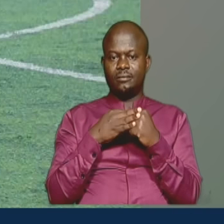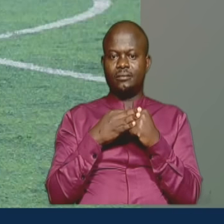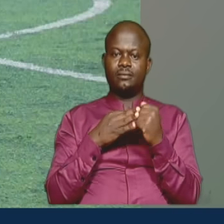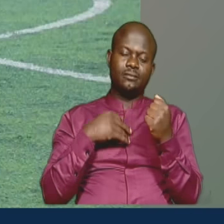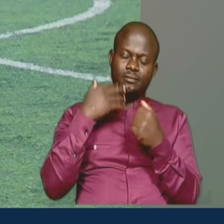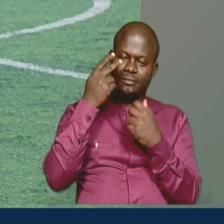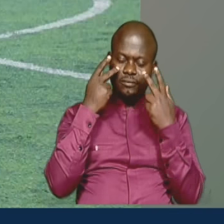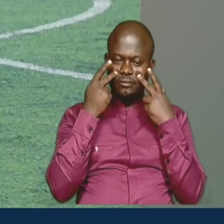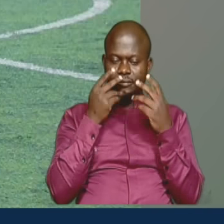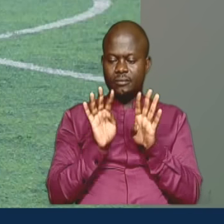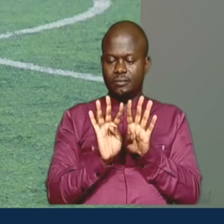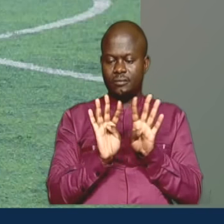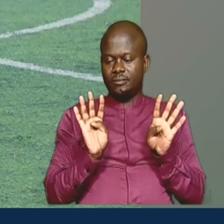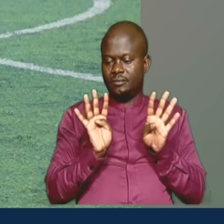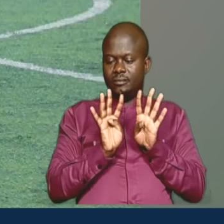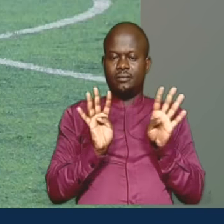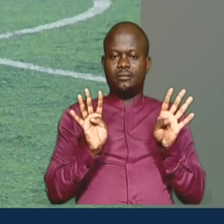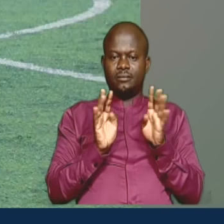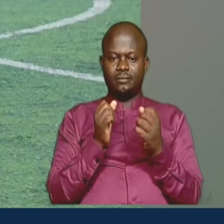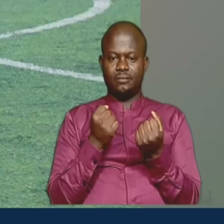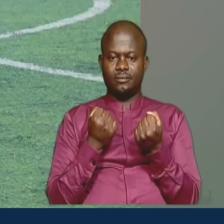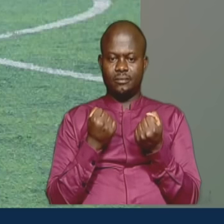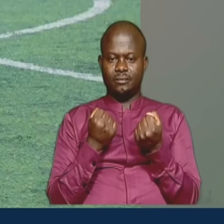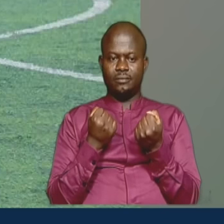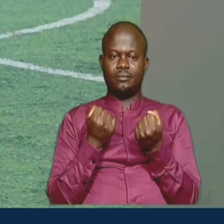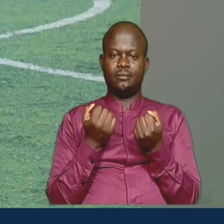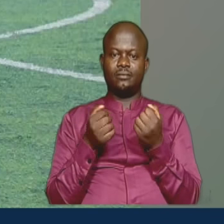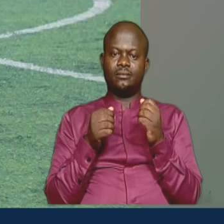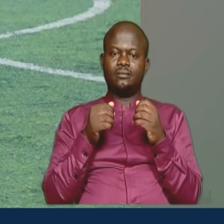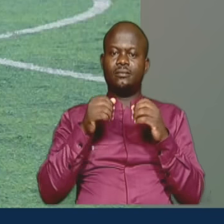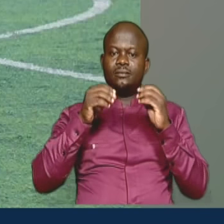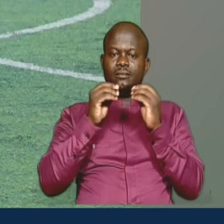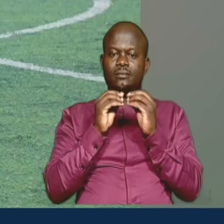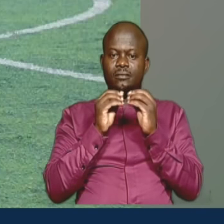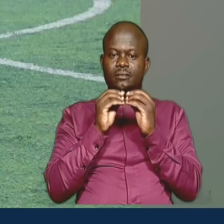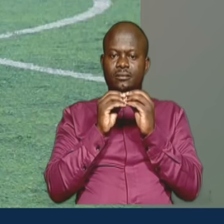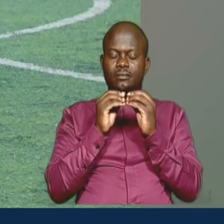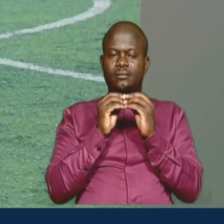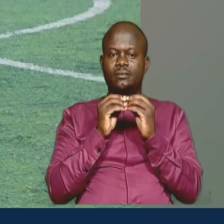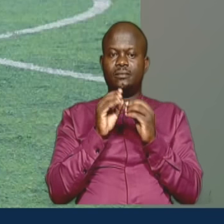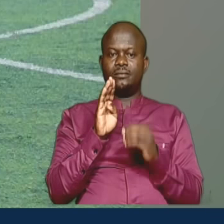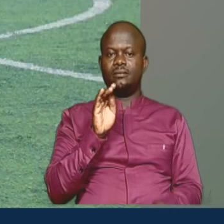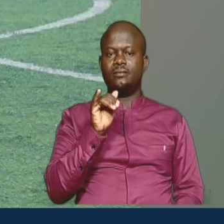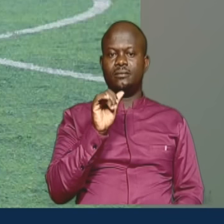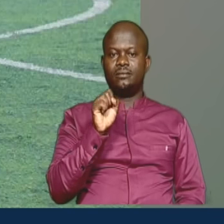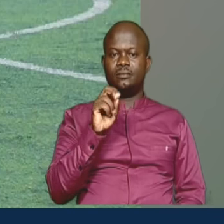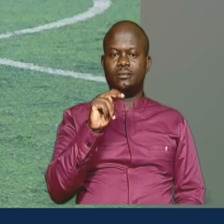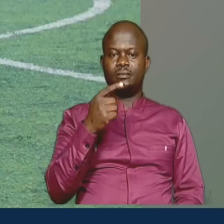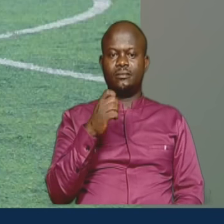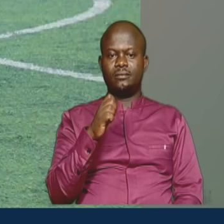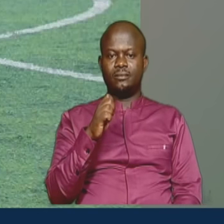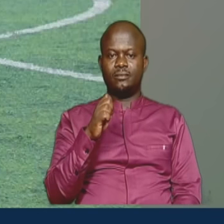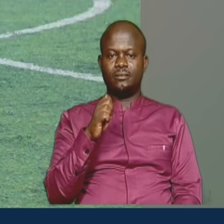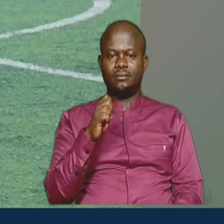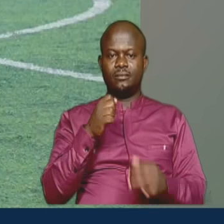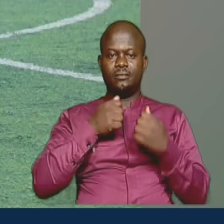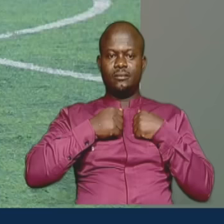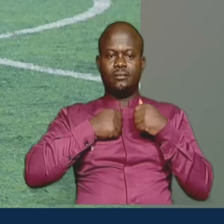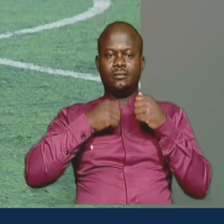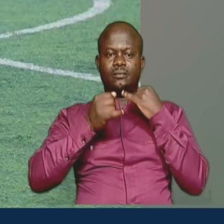nakore rwogarize bwayo gusa naho budakomeye rero bakaba bamaze kumvikana na myogariro Bayisenge Emery akaba ari myogariro mpuzamahanga